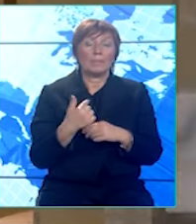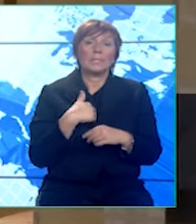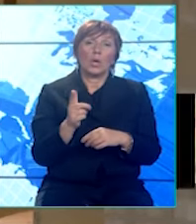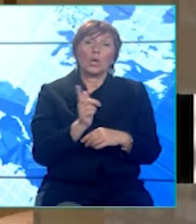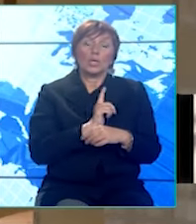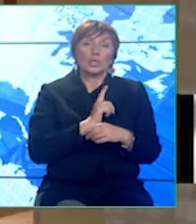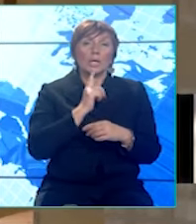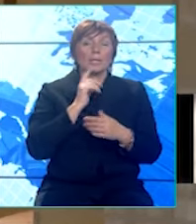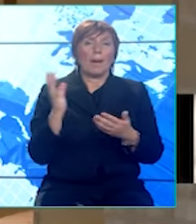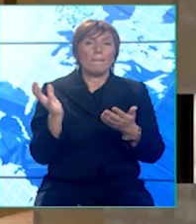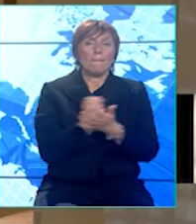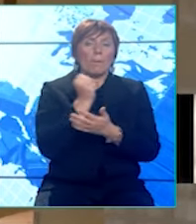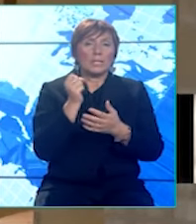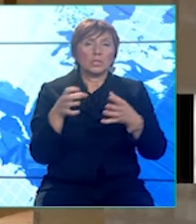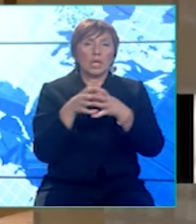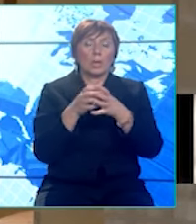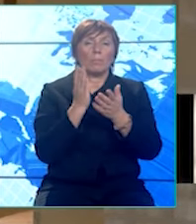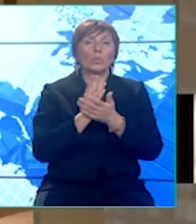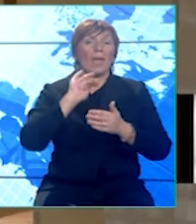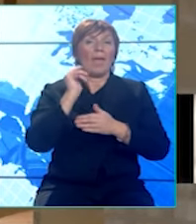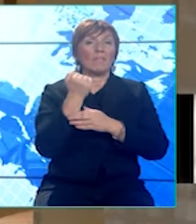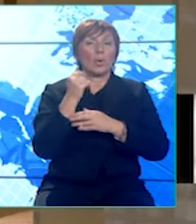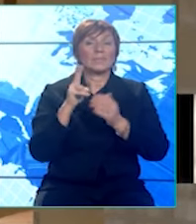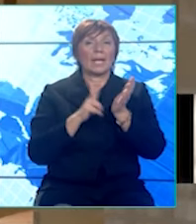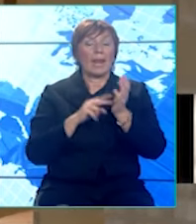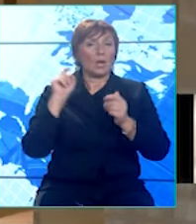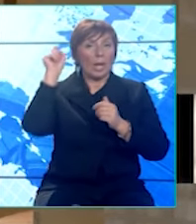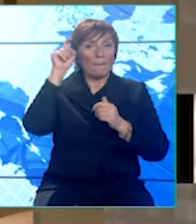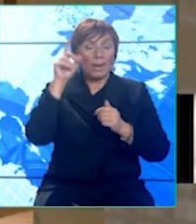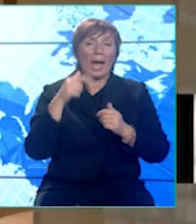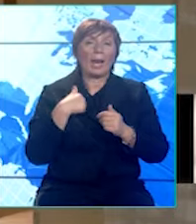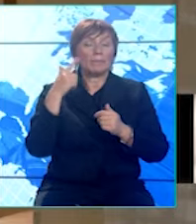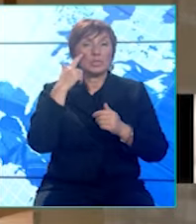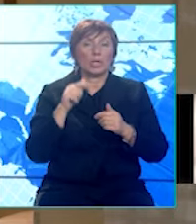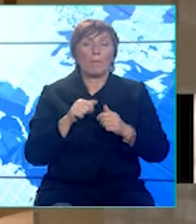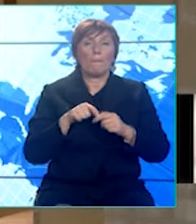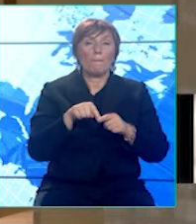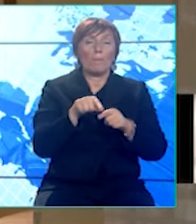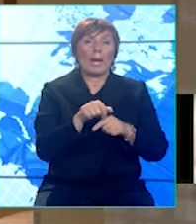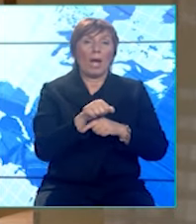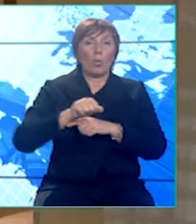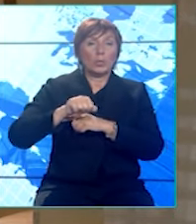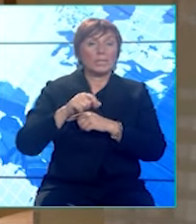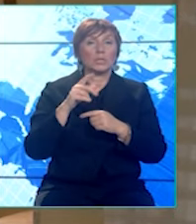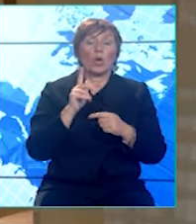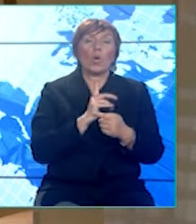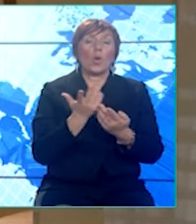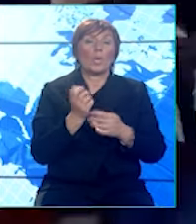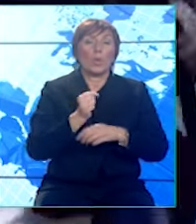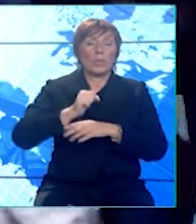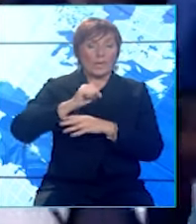Očekuje se da pobjednička grupacija bude Evropska narodna partija, ali mislim da će doći do pomaka udesno. Dakle, pitanje je koliko